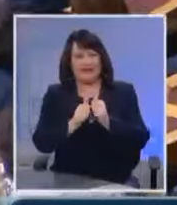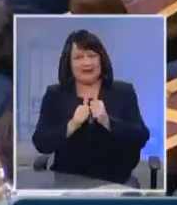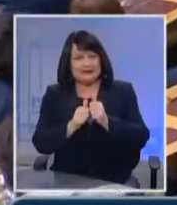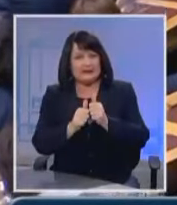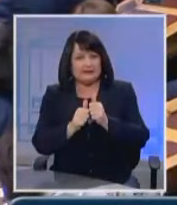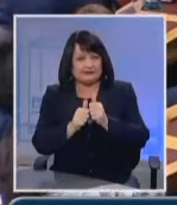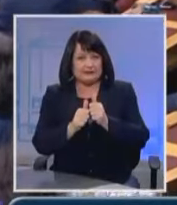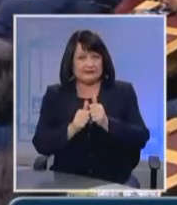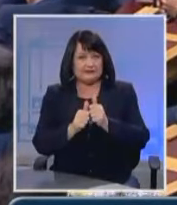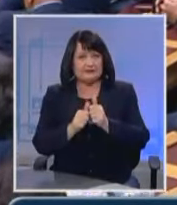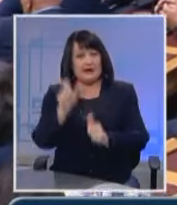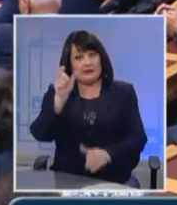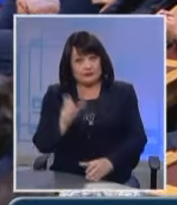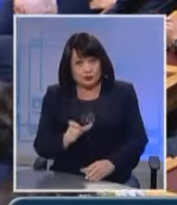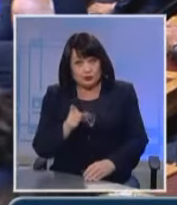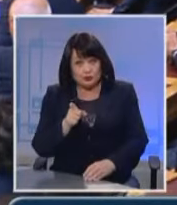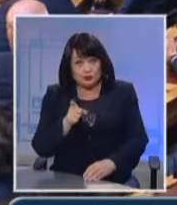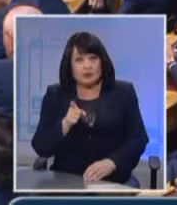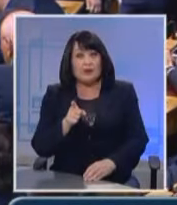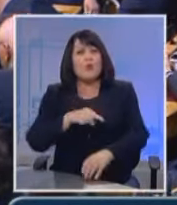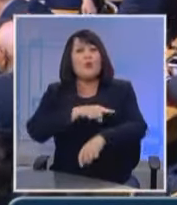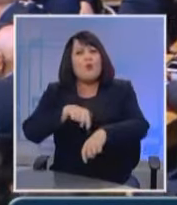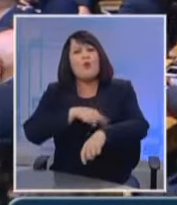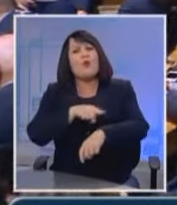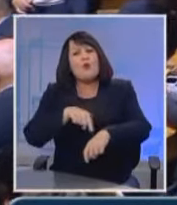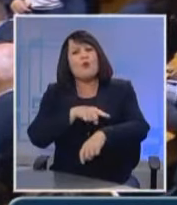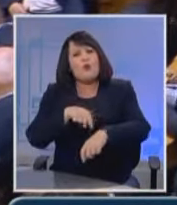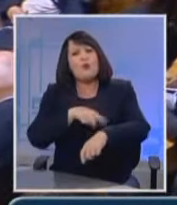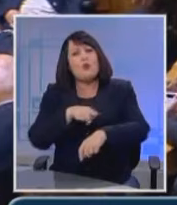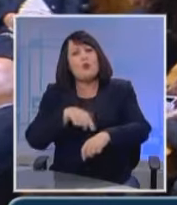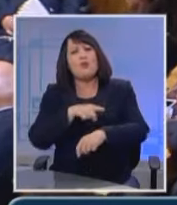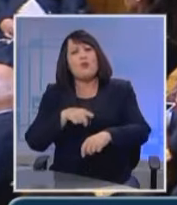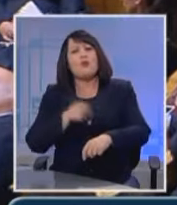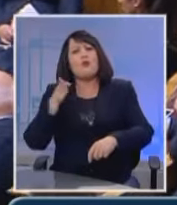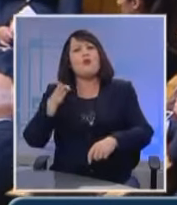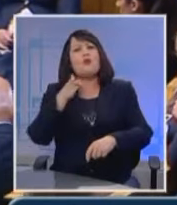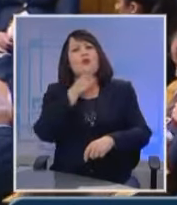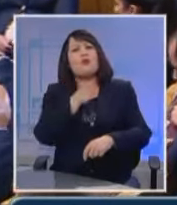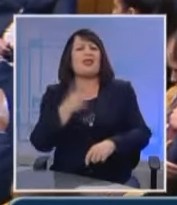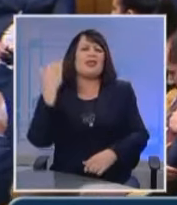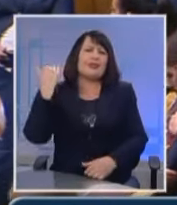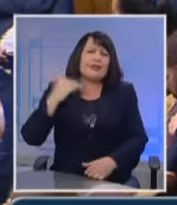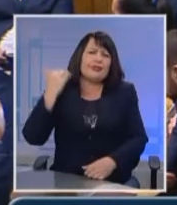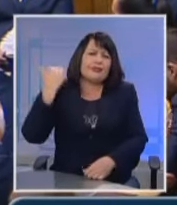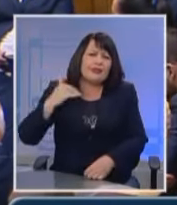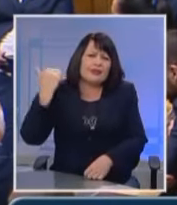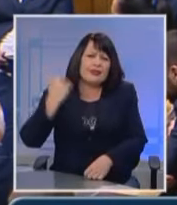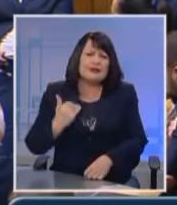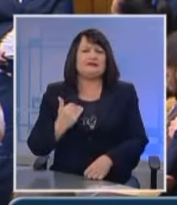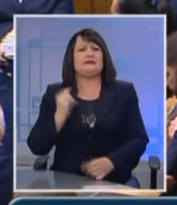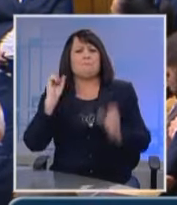απαιτεί από τον αθλητή, συγγνώμη, απαιτεί πολλές ώρες να περάσει στους αθλητικούς στίβους, πολλές θυσίες και